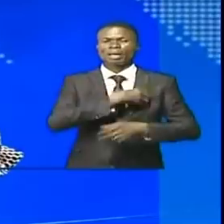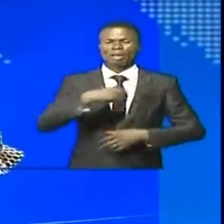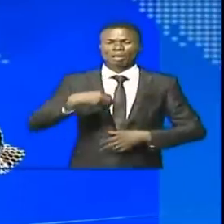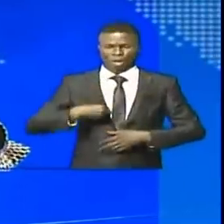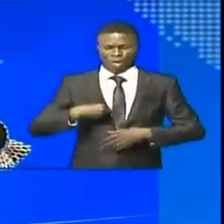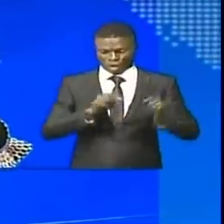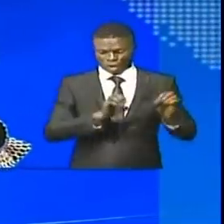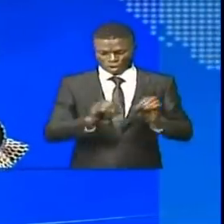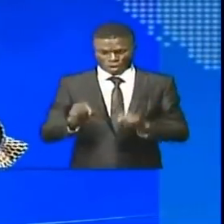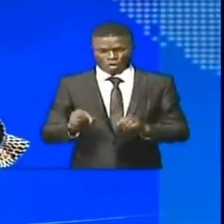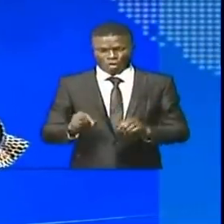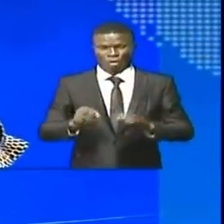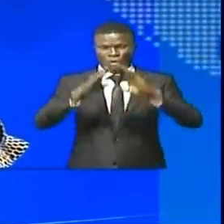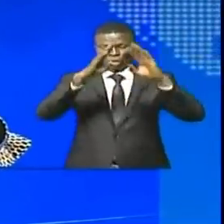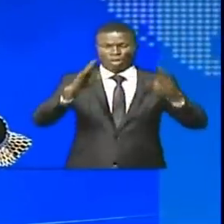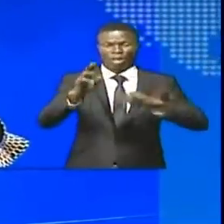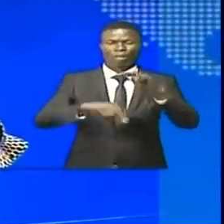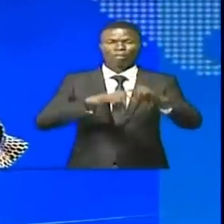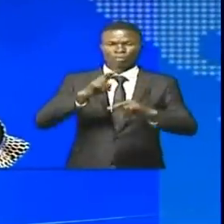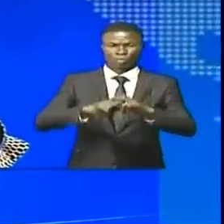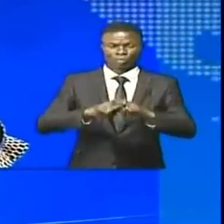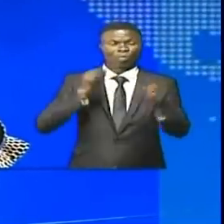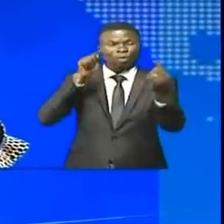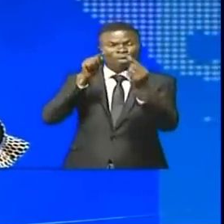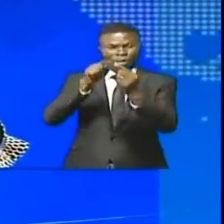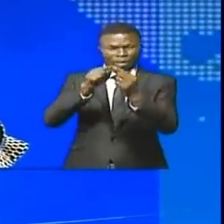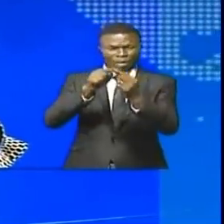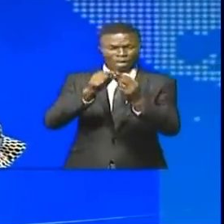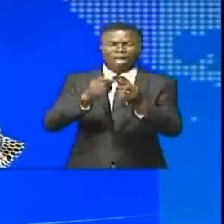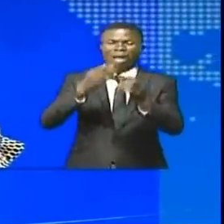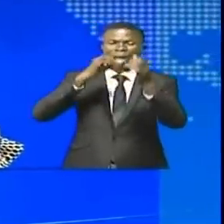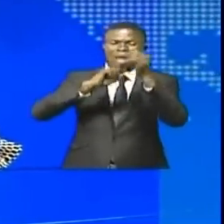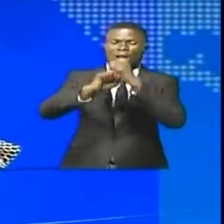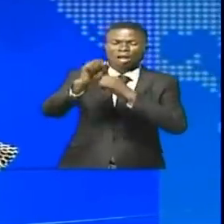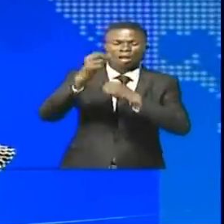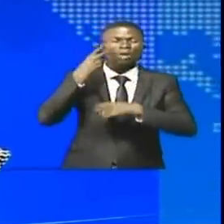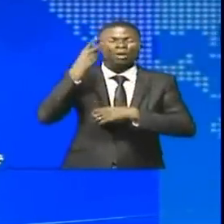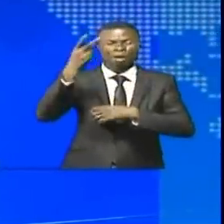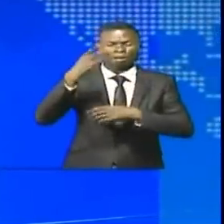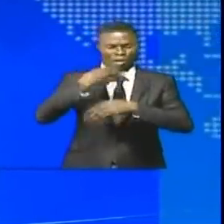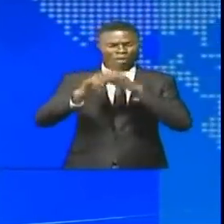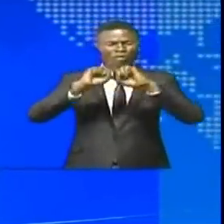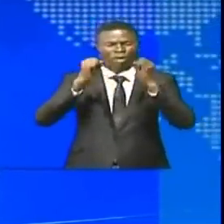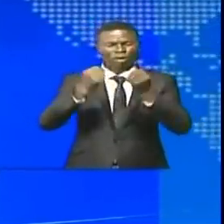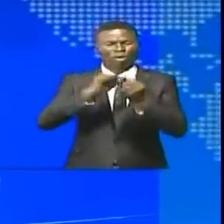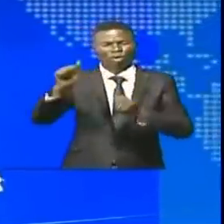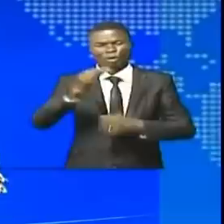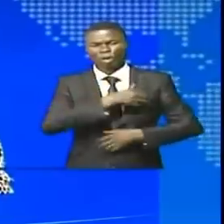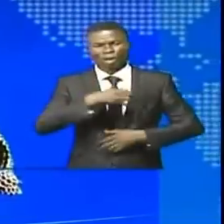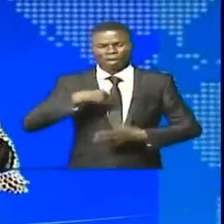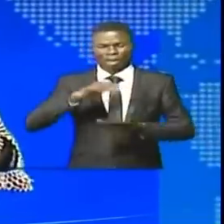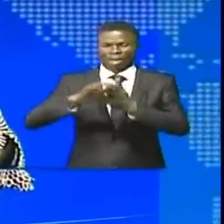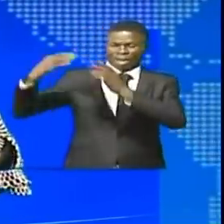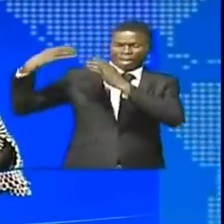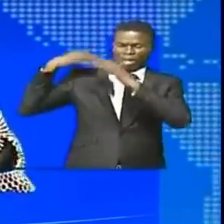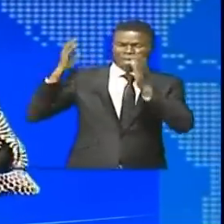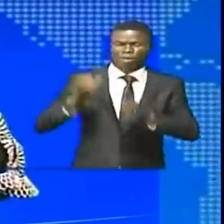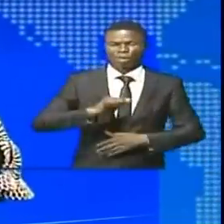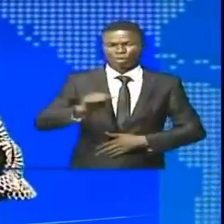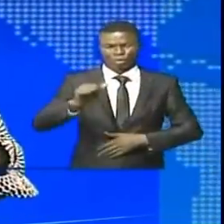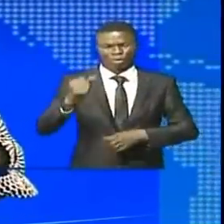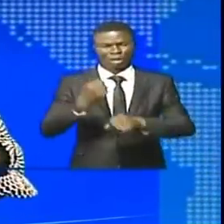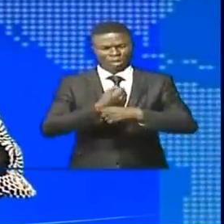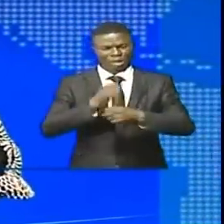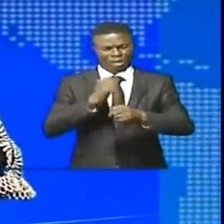tenue aujourd'hui au musée national objectifs qu'on se mettre la vision de répondre aux femmes pour qu'elles soient créatrices d'emplois et de